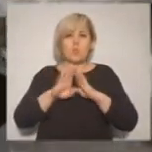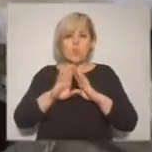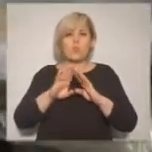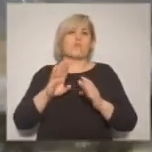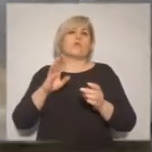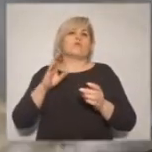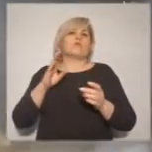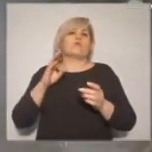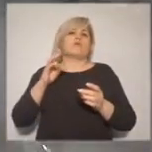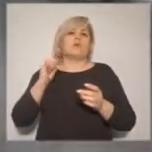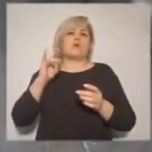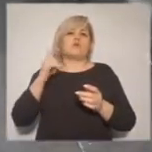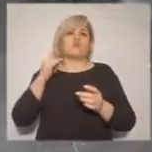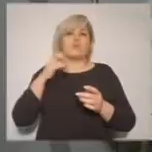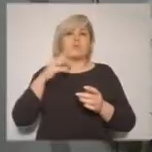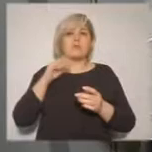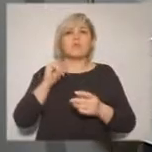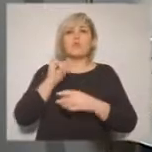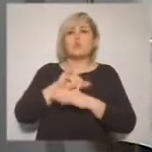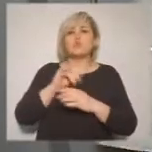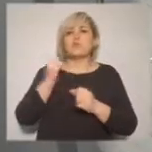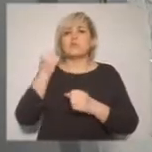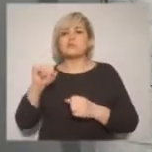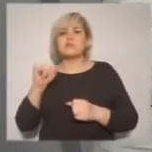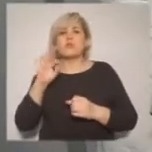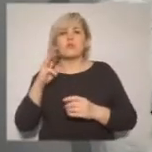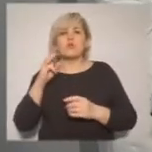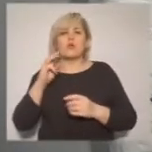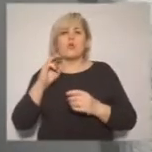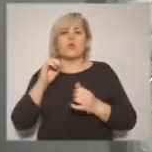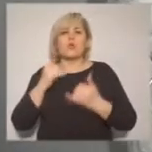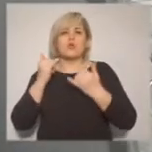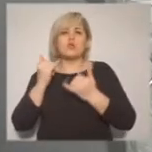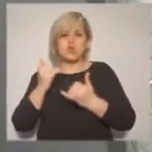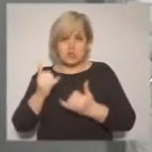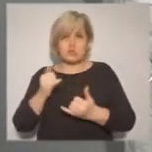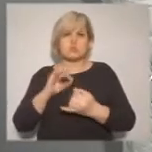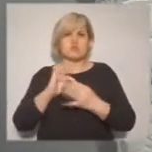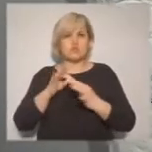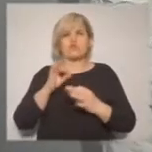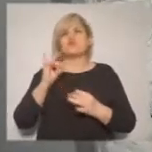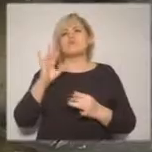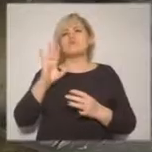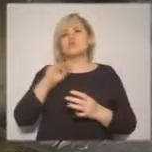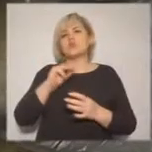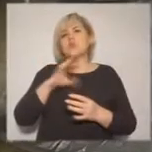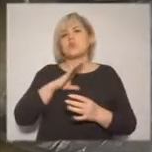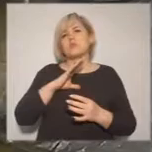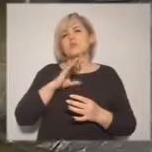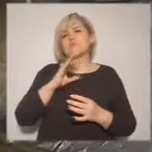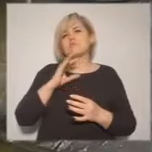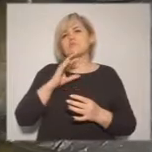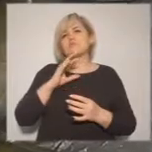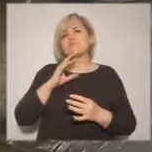И все бы ничего, кабы не эпистархоз. А ведь, чтобы заболеть, достаточно и одной рыбки с живыми личинками кошачьей двулустки. Так вот, по